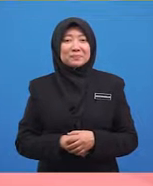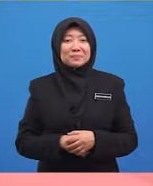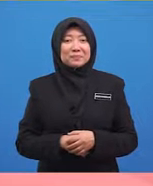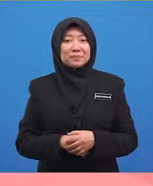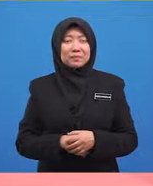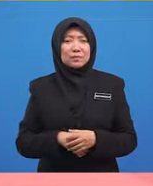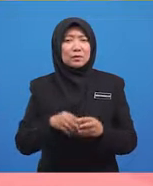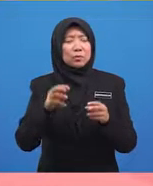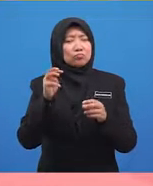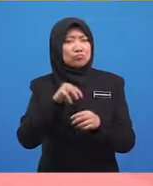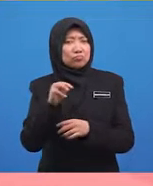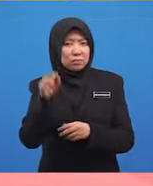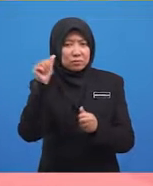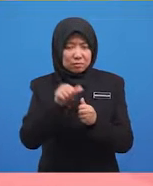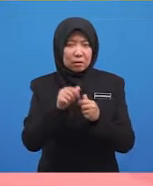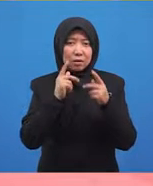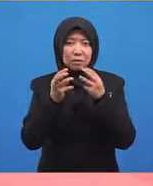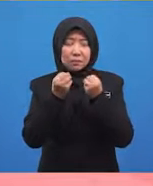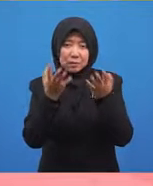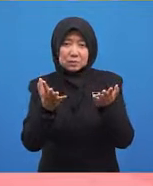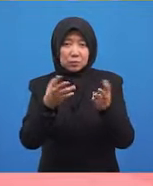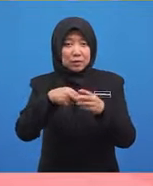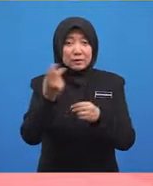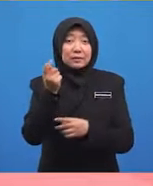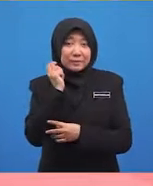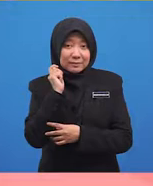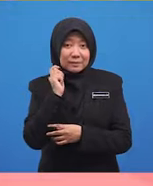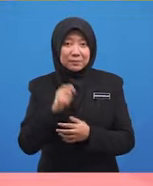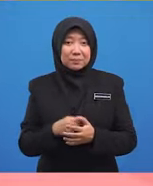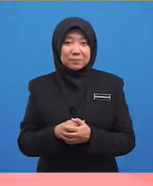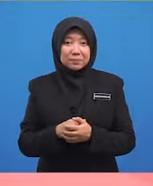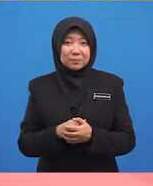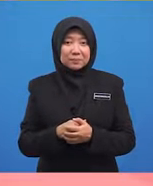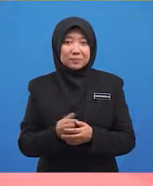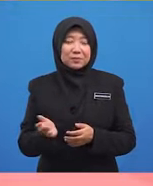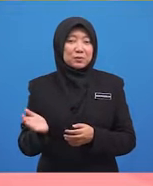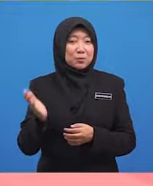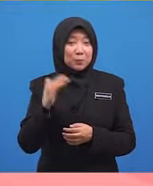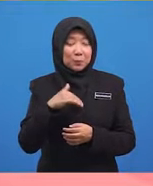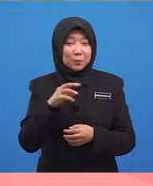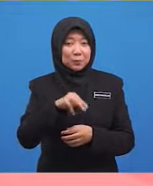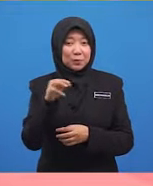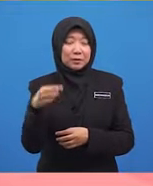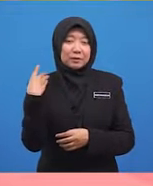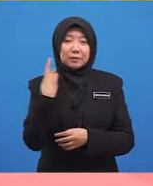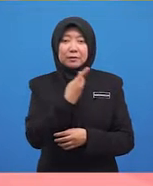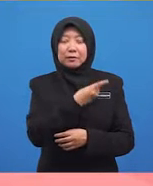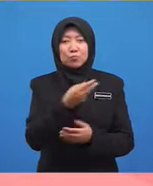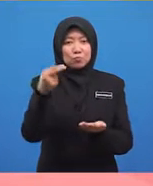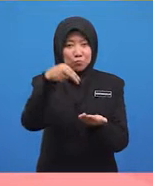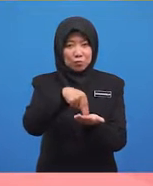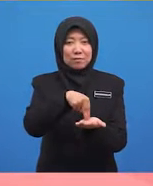Adakah murid ingat kata majmuk yang dihasilkan tadi? Jom murid-murid, kita ulang